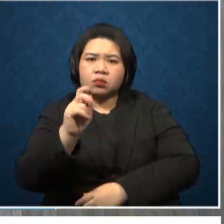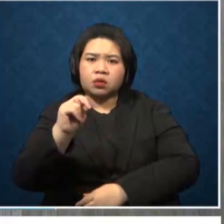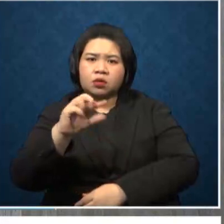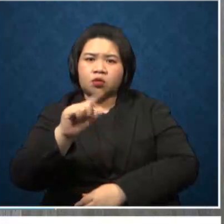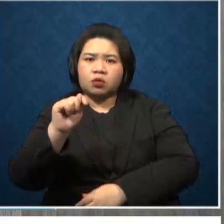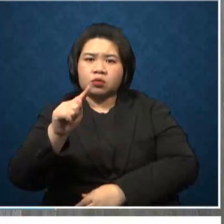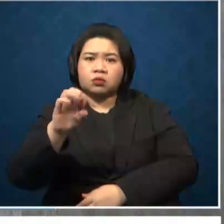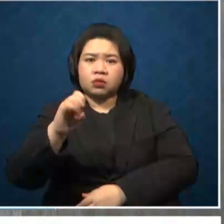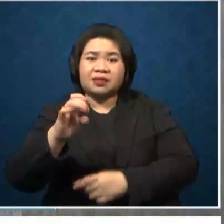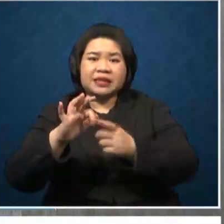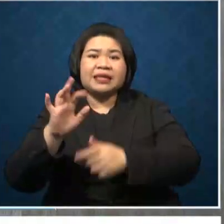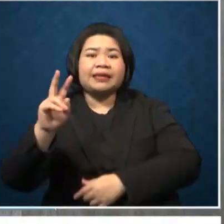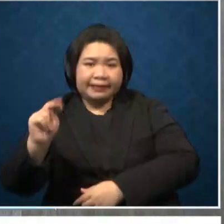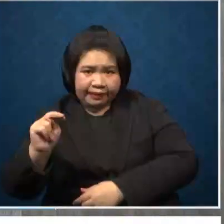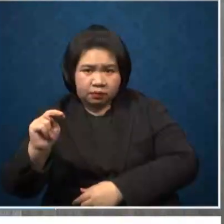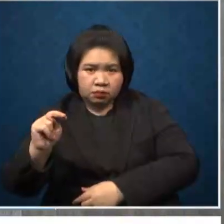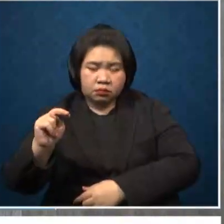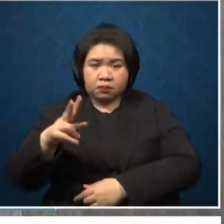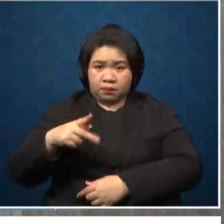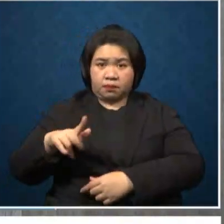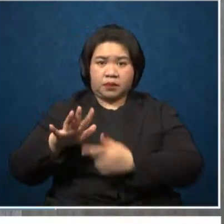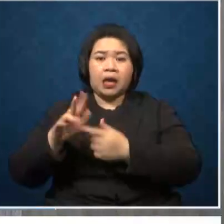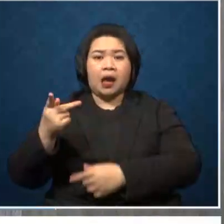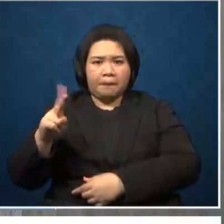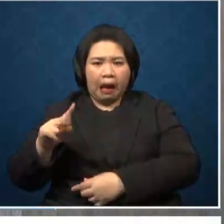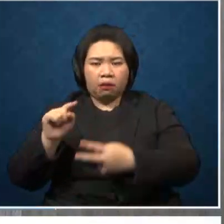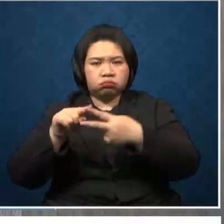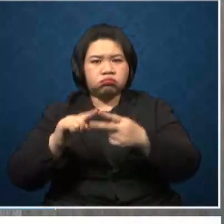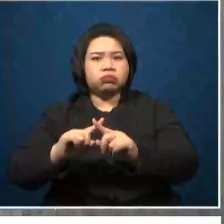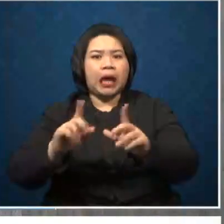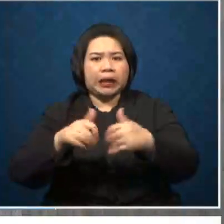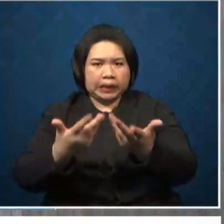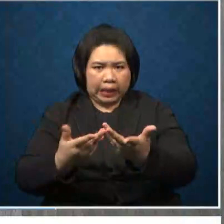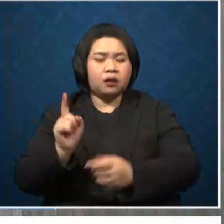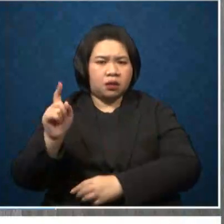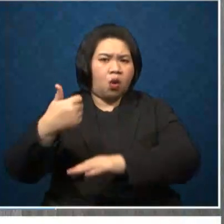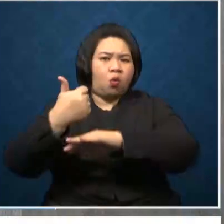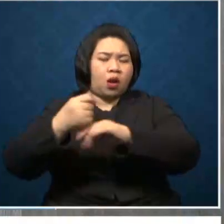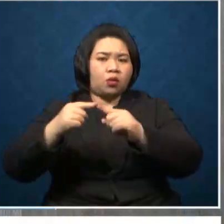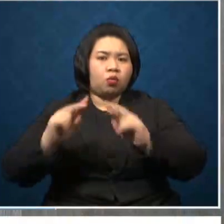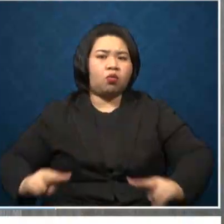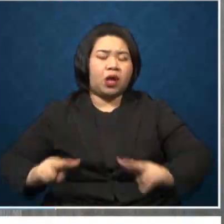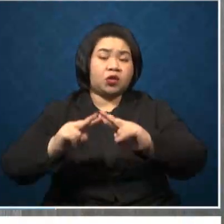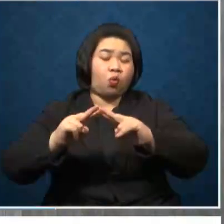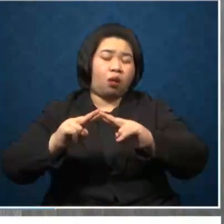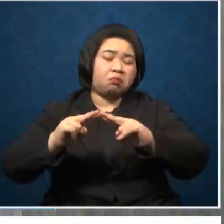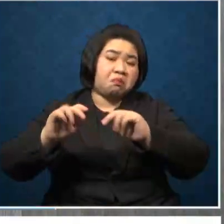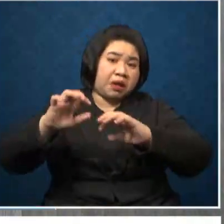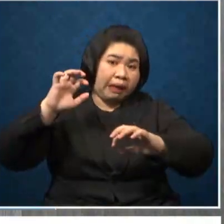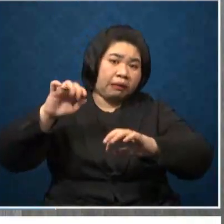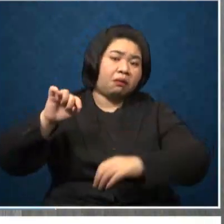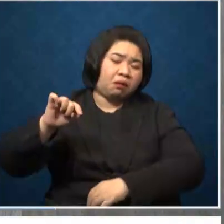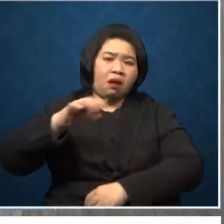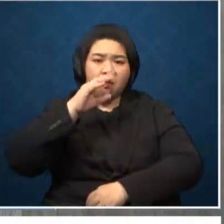ตัวนี้เองครับเมื่อประกอบกับข้อที่ 1ที่ผู้หลักผู้ใหญ่ในกระทรวงมหาดไทยไม่ค่อยพูดถึงกมหรือคณะกรรมการหมู่